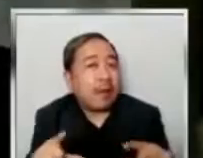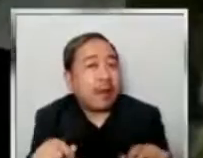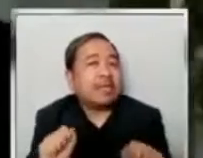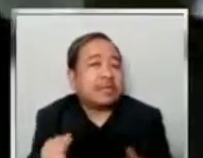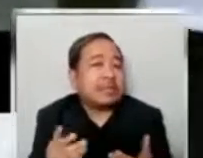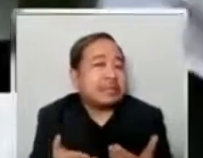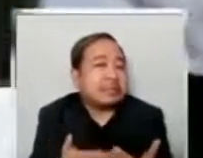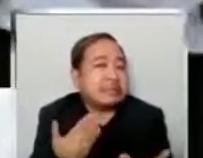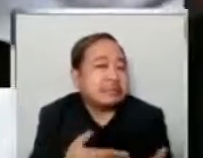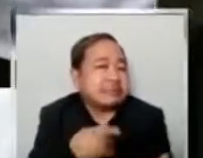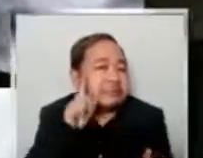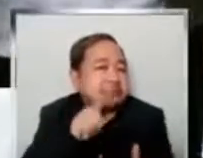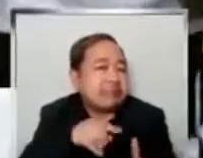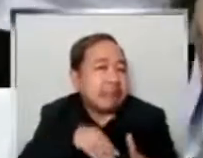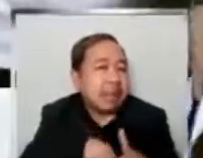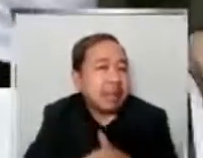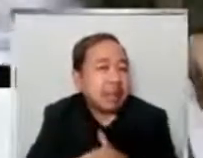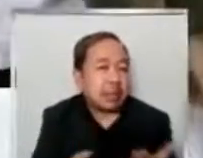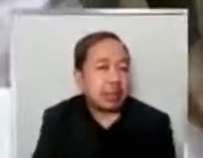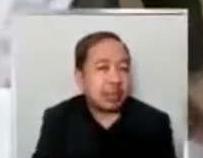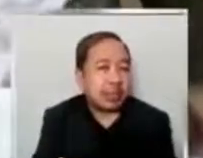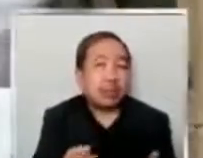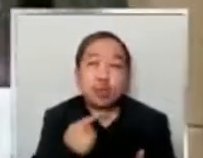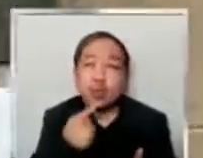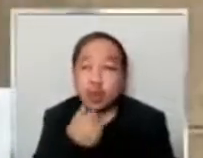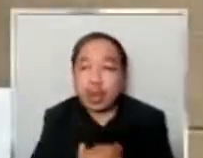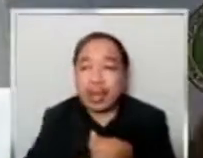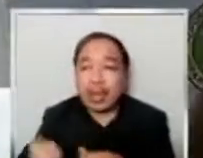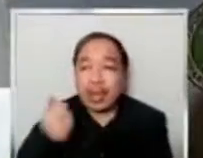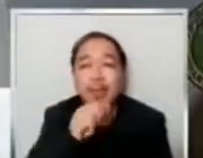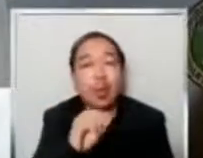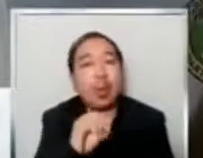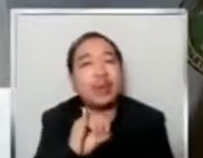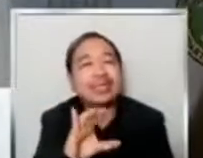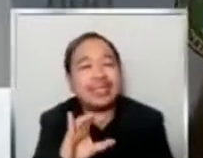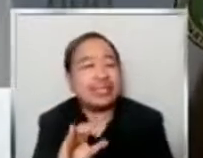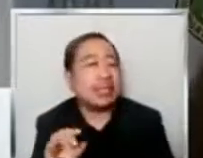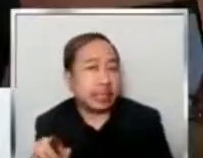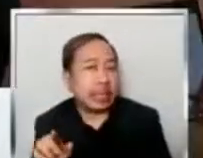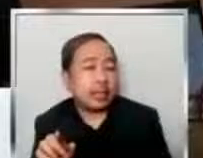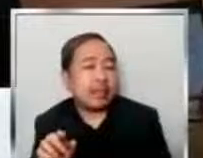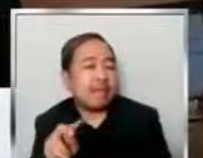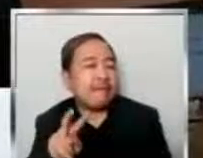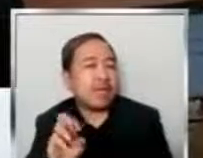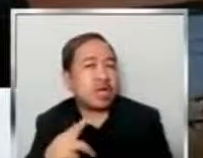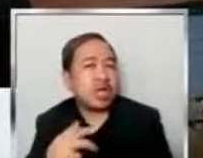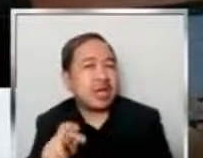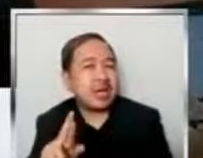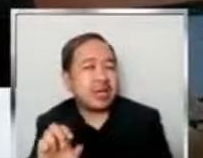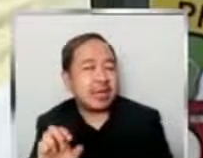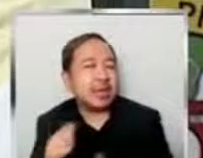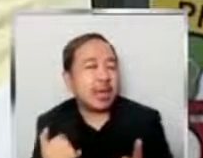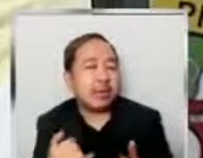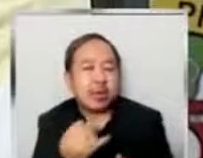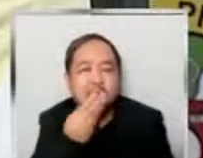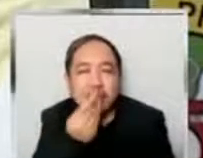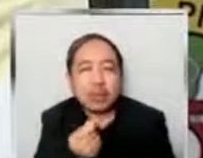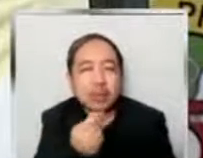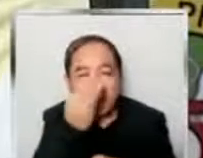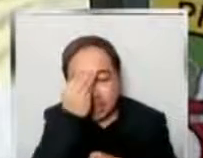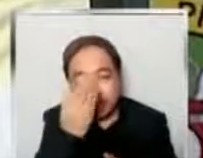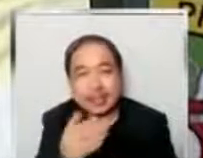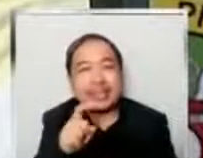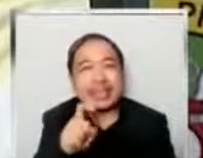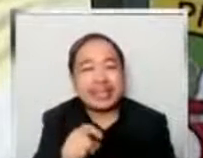Ayon kay Health Officer in Charge Maria Rosario Vergere, mas konting datos ang kailangan sa pagre-rehistro online ng eArrival